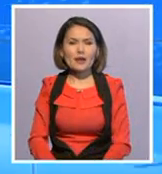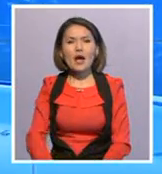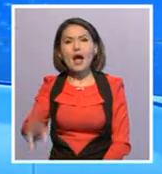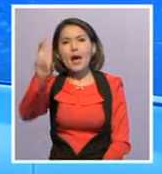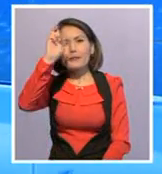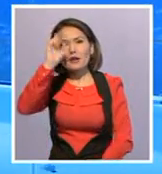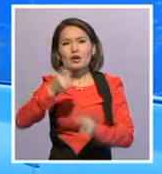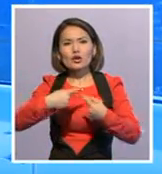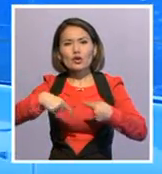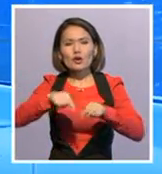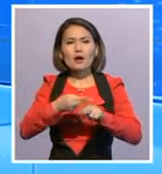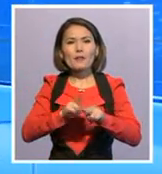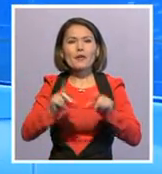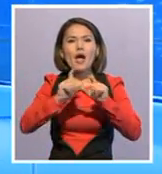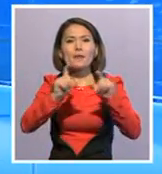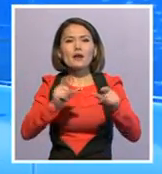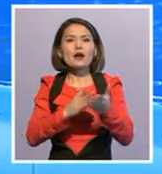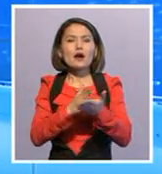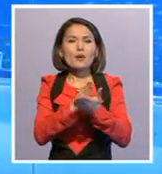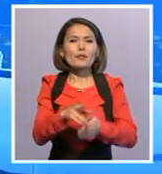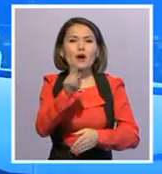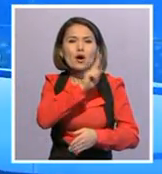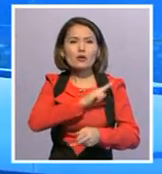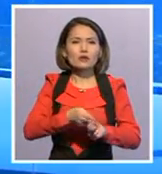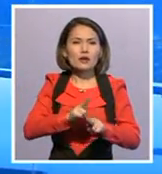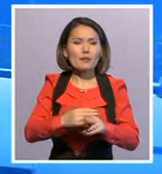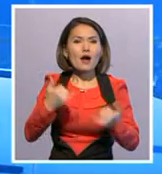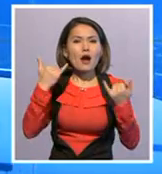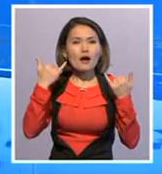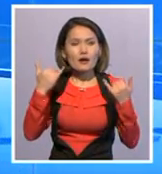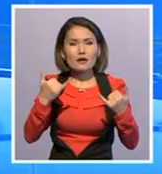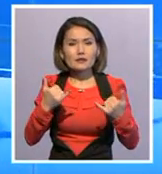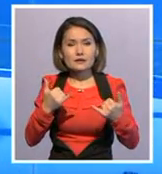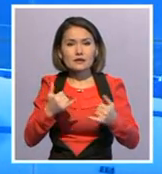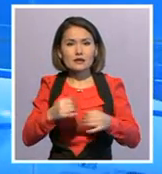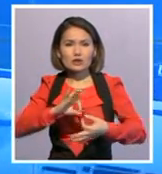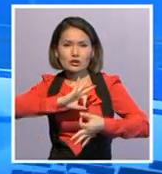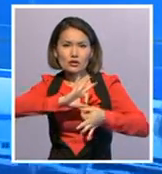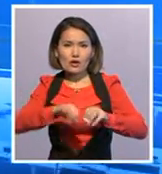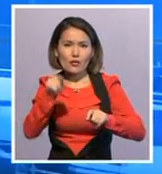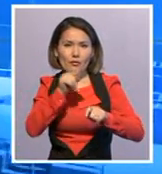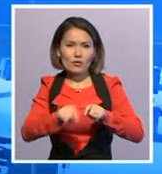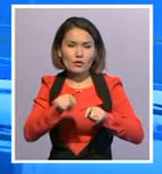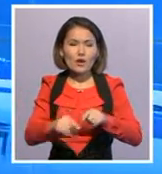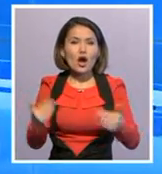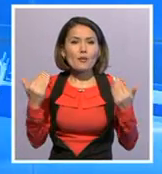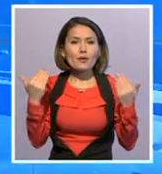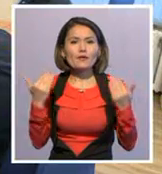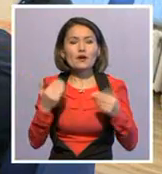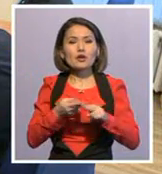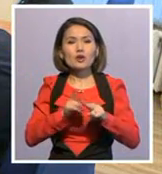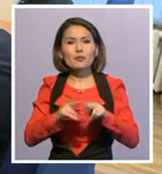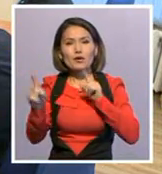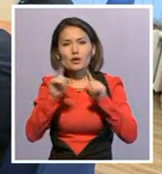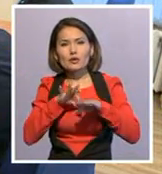мемлекеттік органдардың және мекемелердің қызметкерлері мен тұтқынға алынған азаматтардың ар намысын қорлайтын іс әрекеттердің алдын алу бүгін осындай атаумен